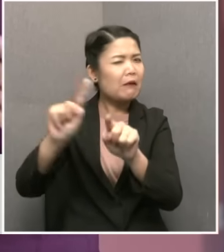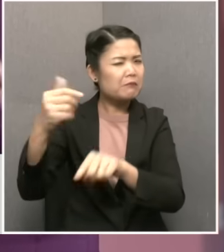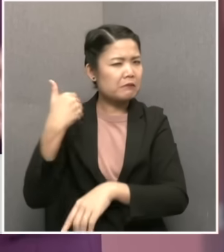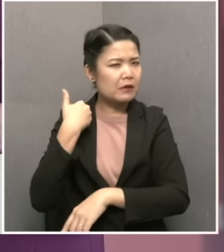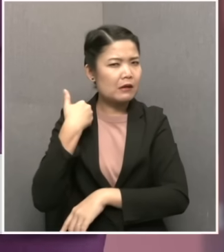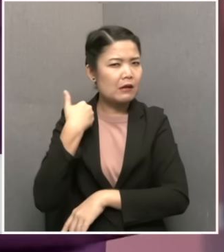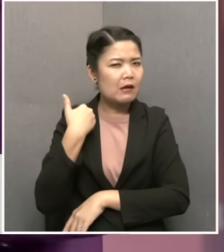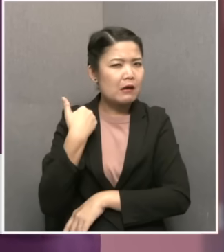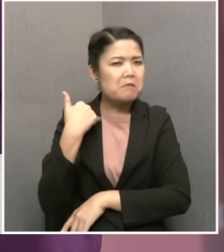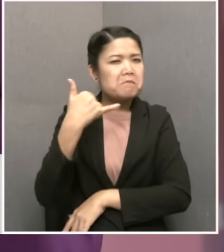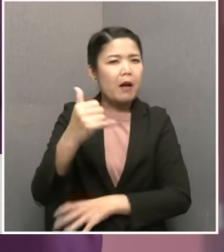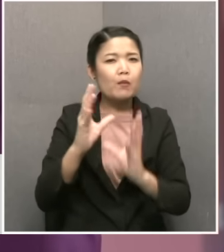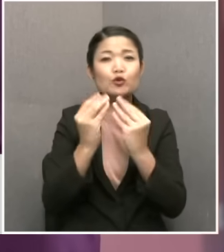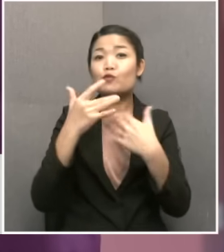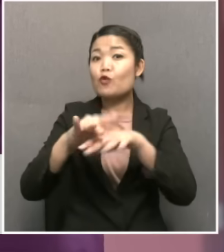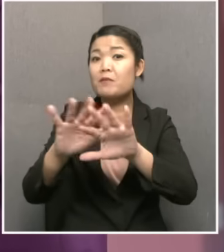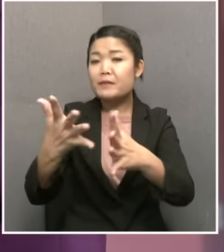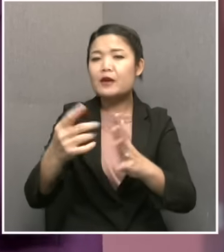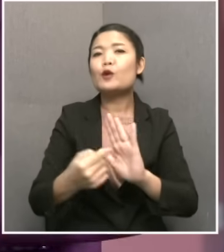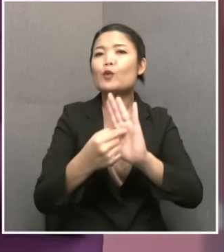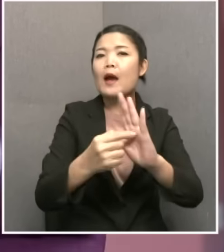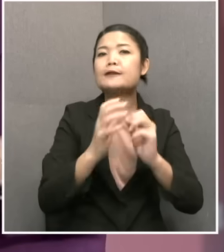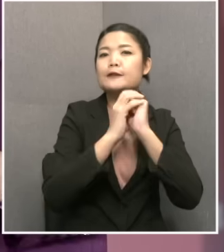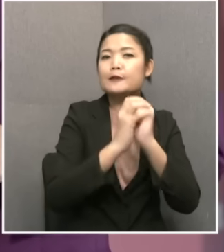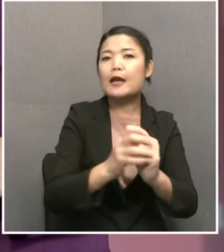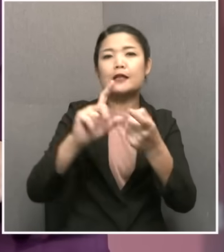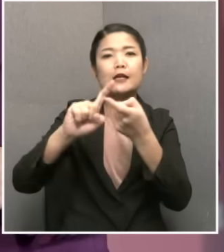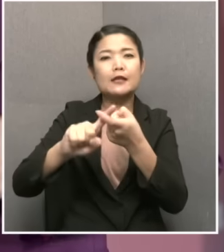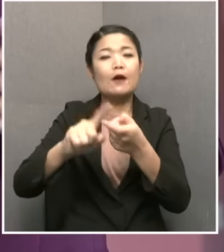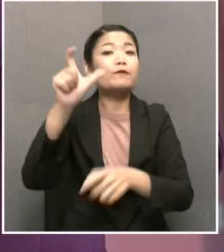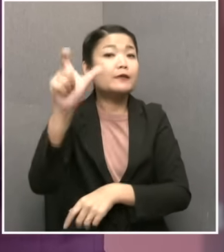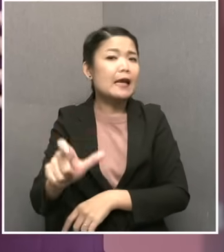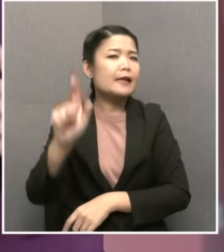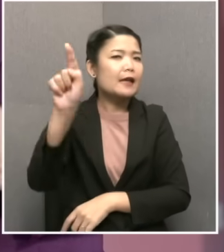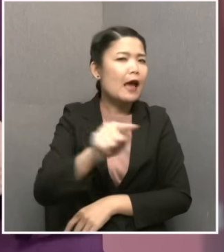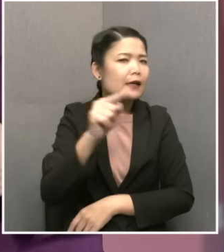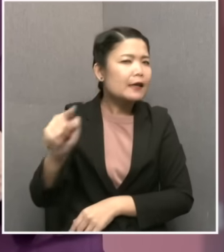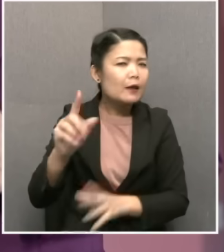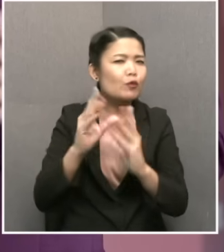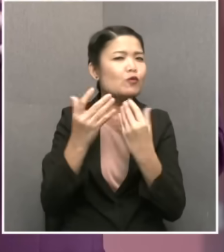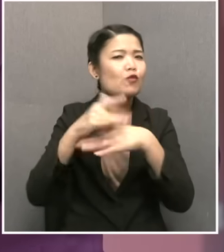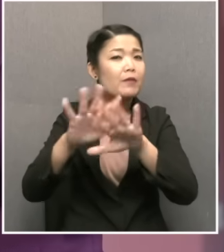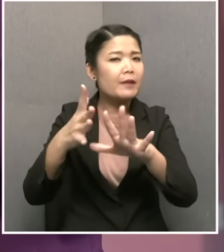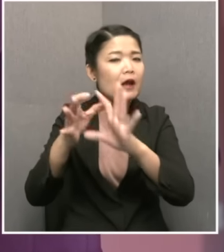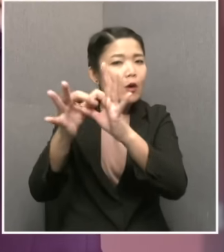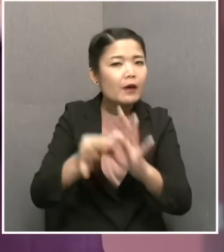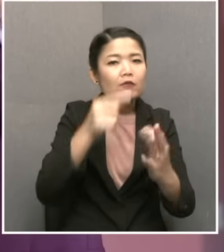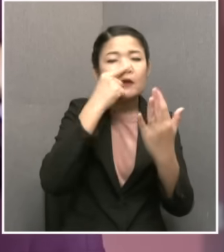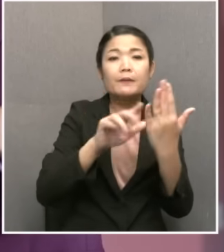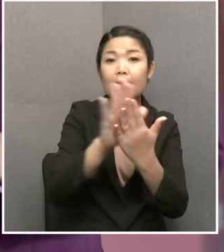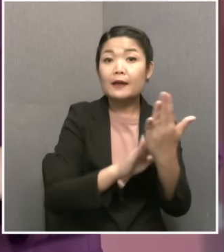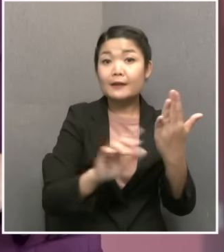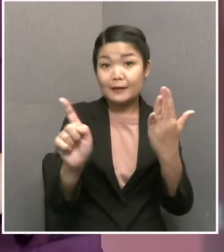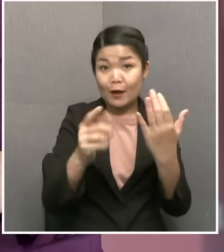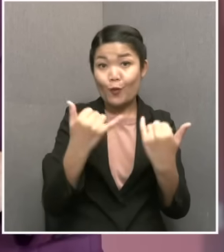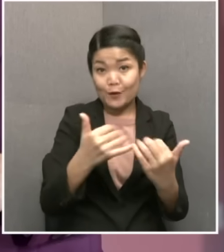ไม่ได้เข้าร่วมนะครับไม่ว่าจะเป็นจีนรัสเซียฝรั่งเศสและอังกฤษการประชุมครั้งนี้จะส่งผลอย่างไรต่อเมืองไทยวันนี้นะครับผ